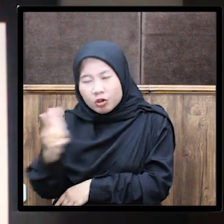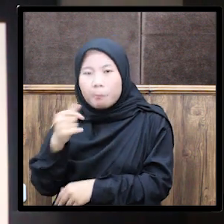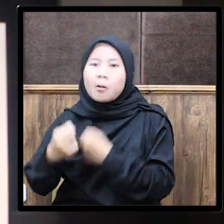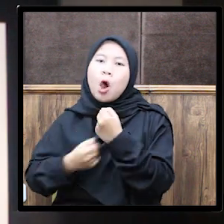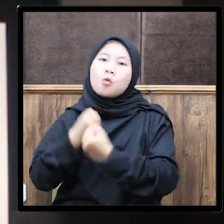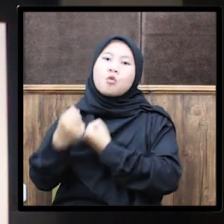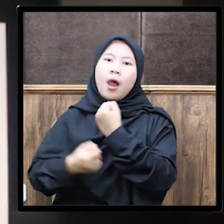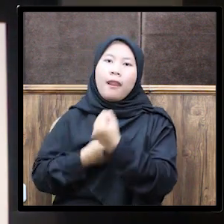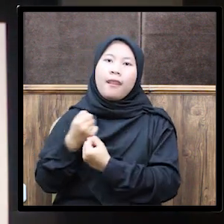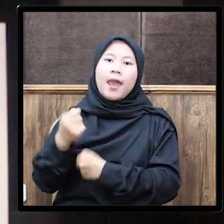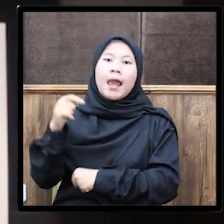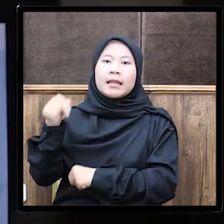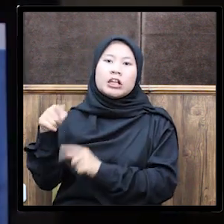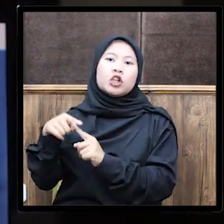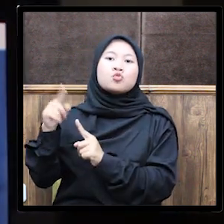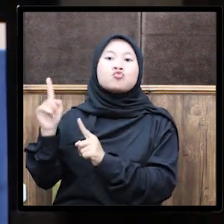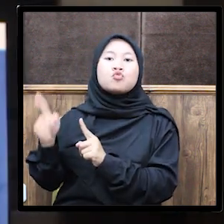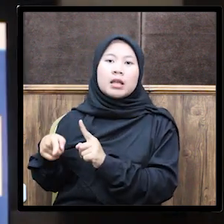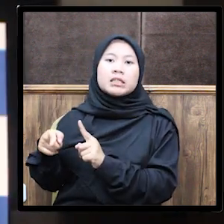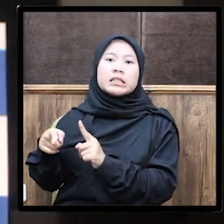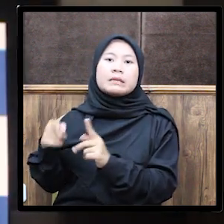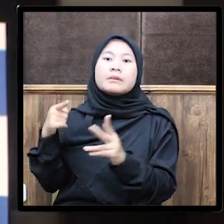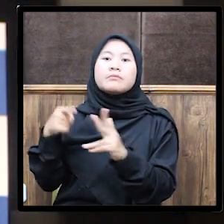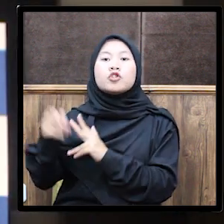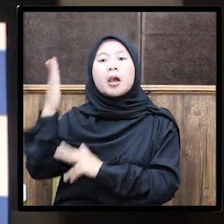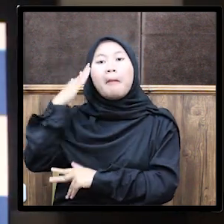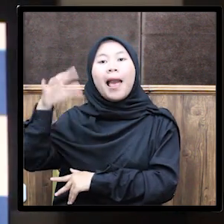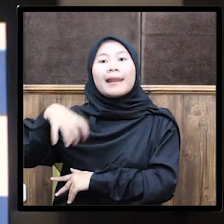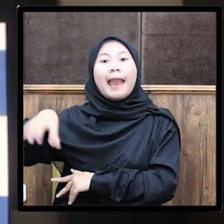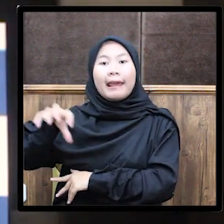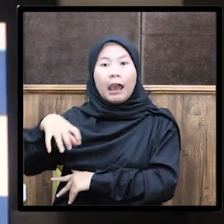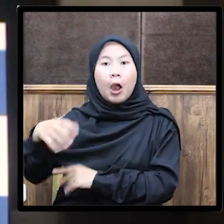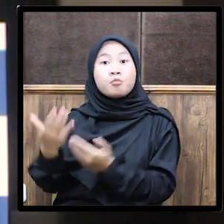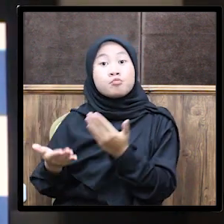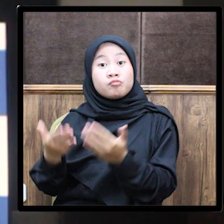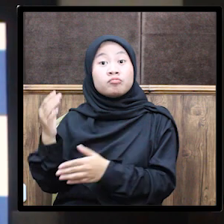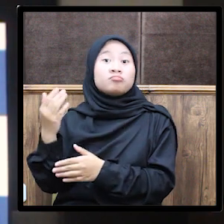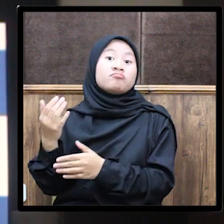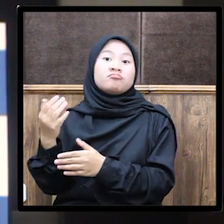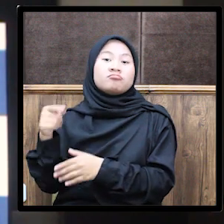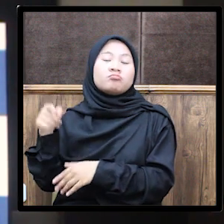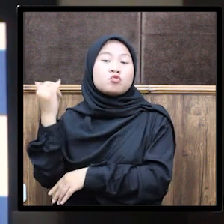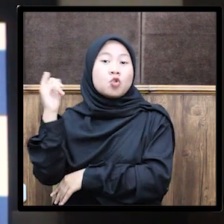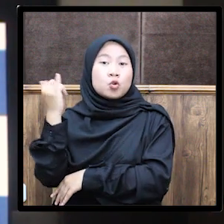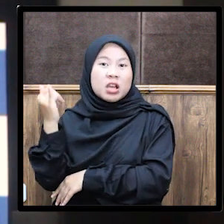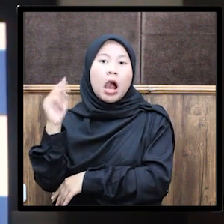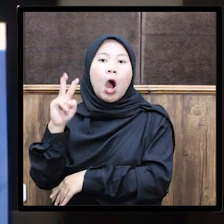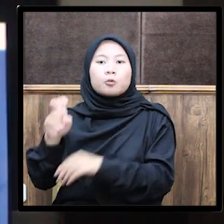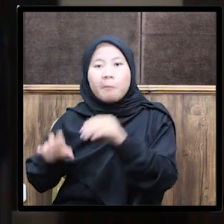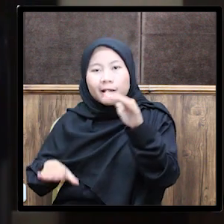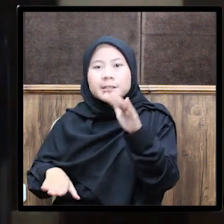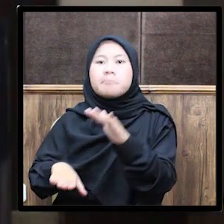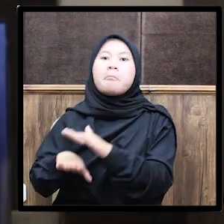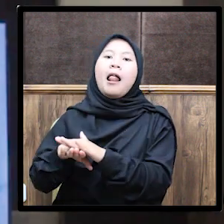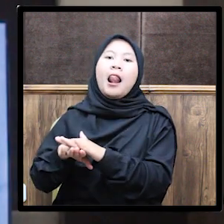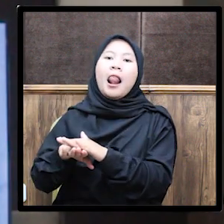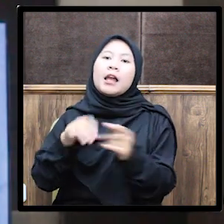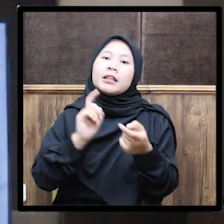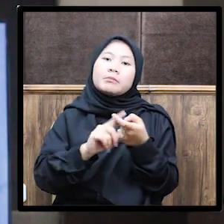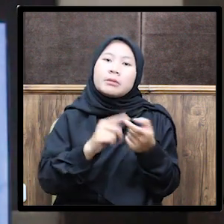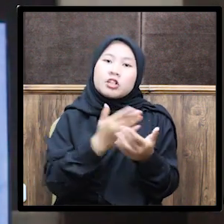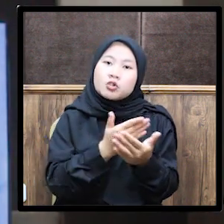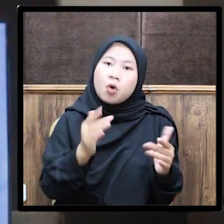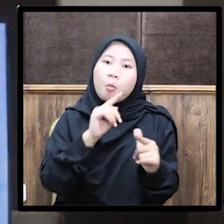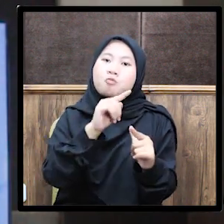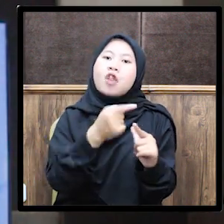pilkada. Itu yang kemudian menurut kita di DIY harus memaksimalkan mungkin, memastikan teman-teman mulai dari proses pendataan